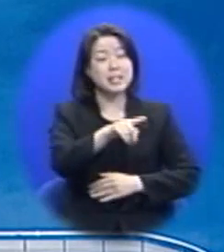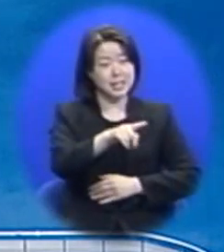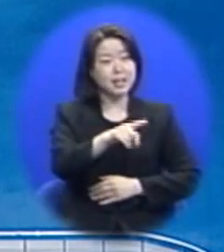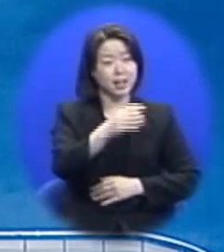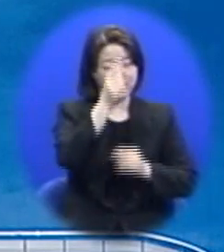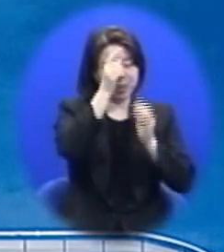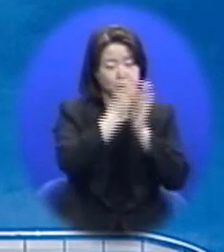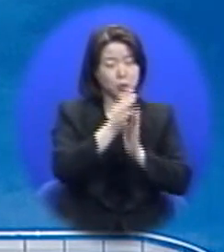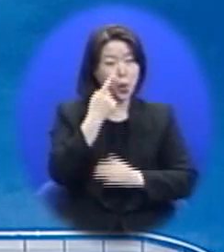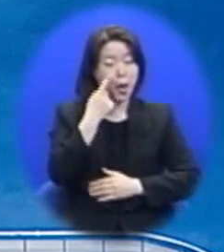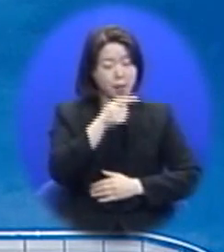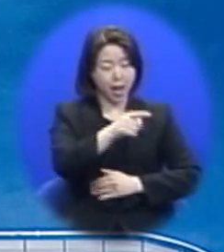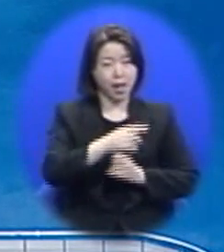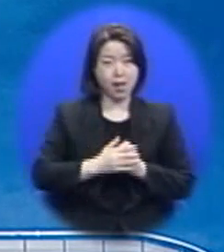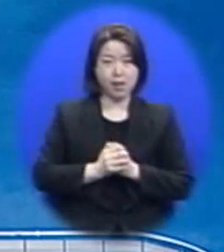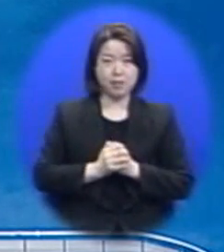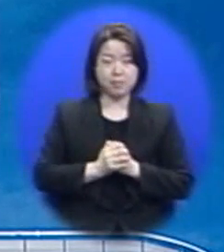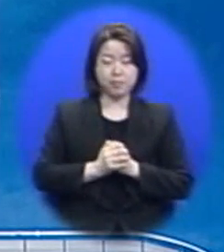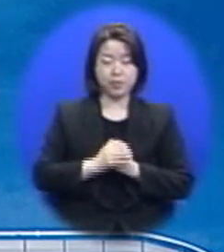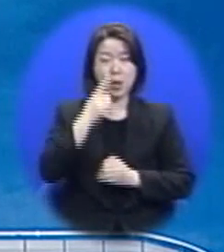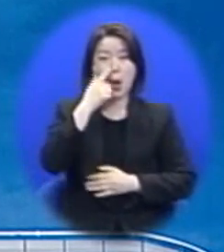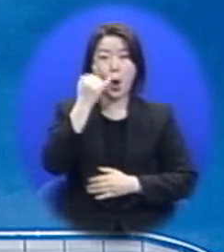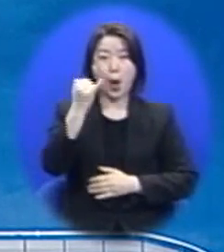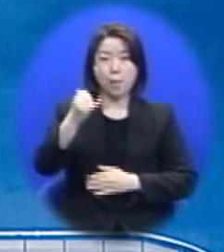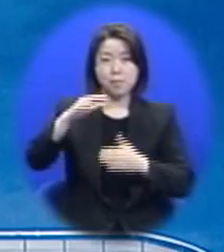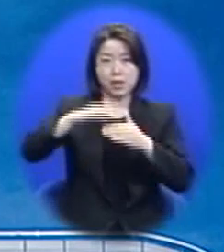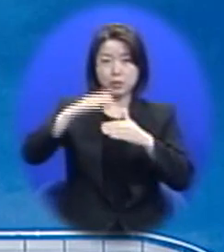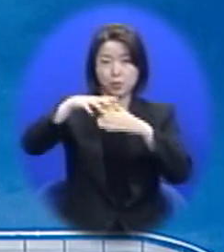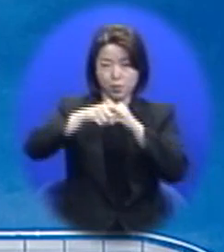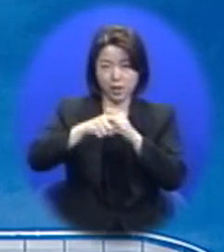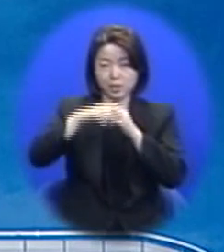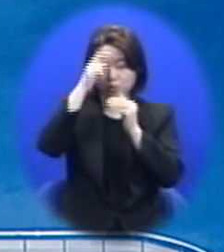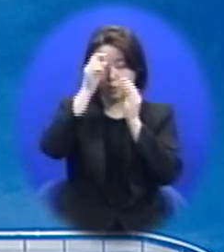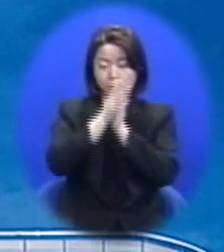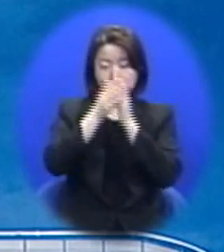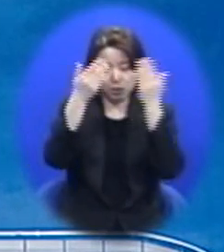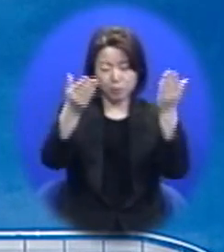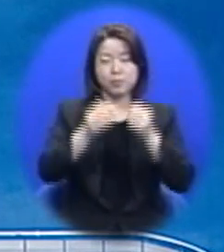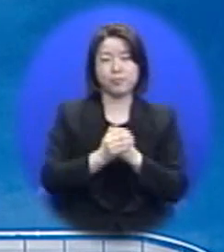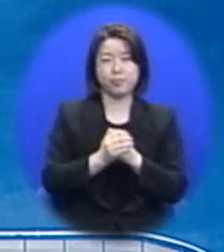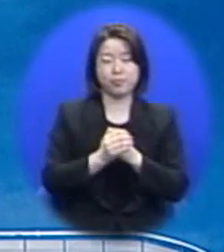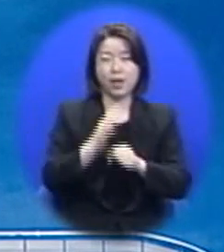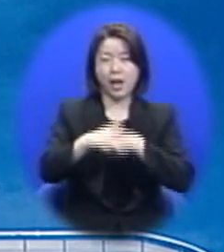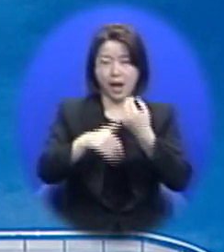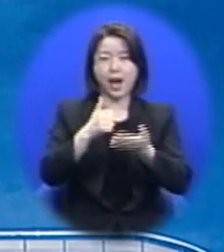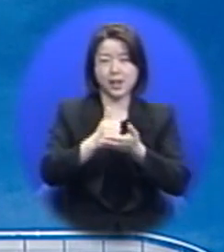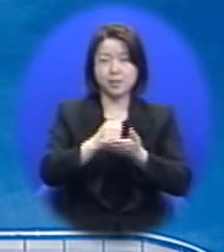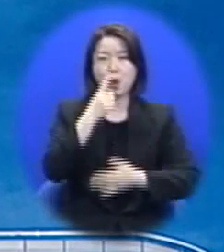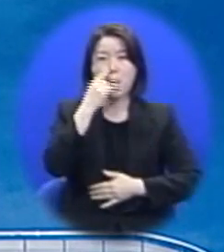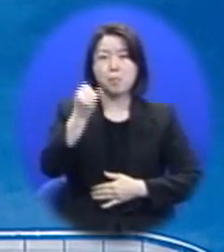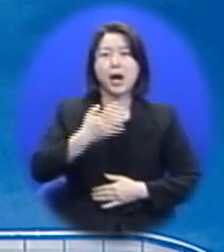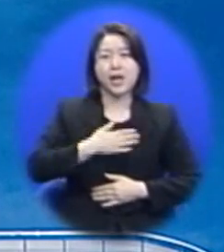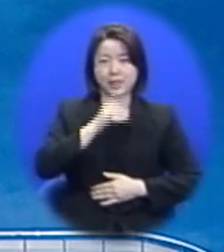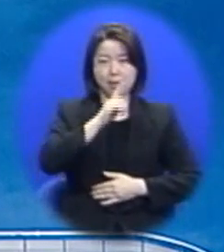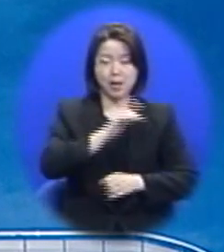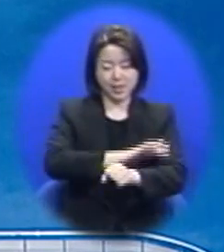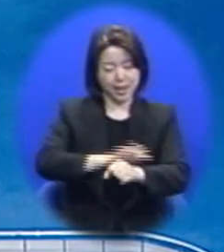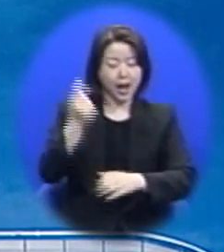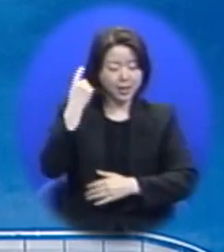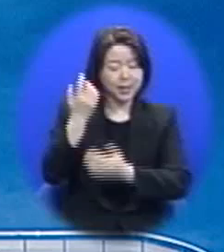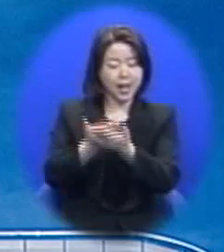기도해라. 엄마 손을 꽉 잡고 기도했습니다. 하나님, 엄마가 내말좀잘 듣게